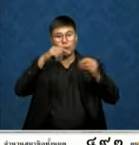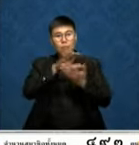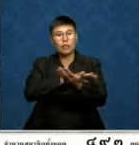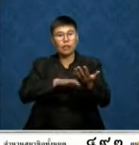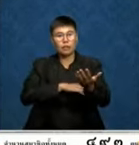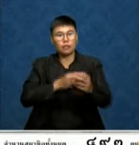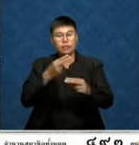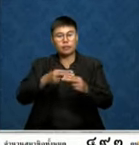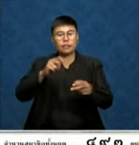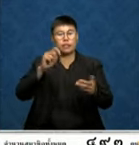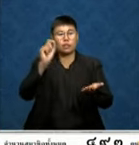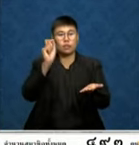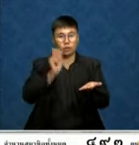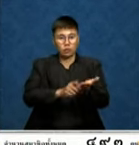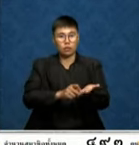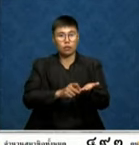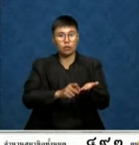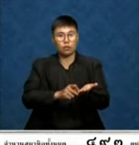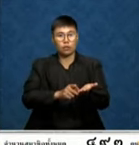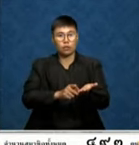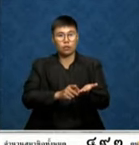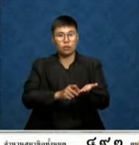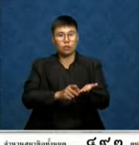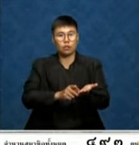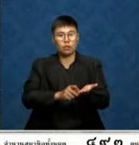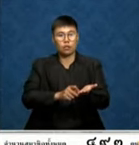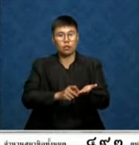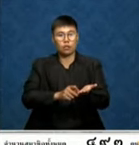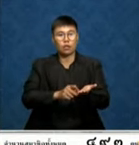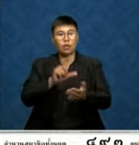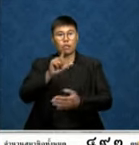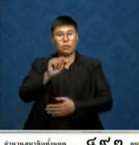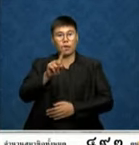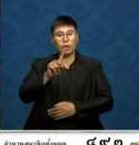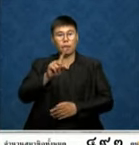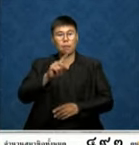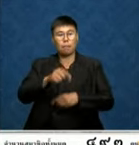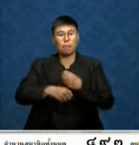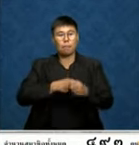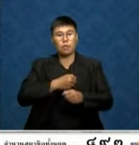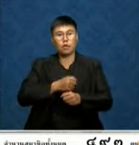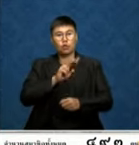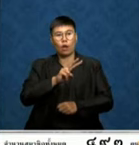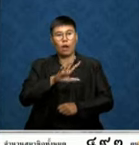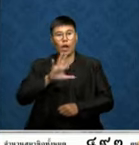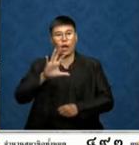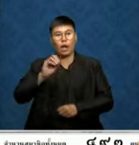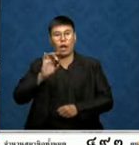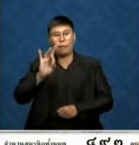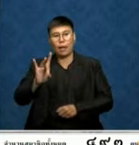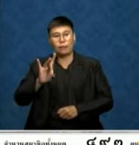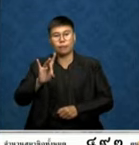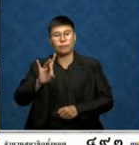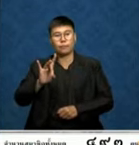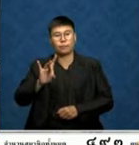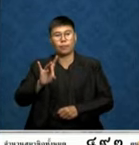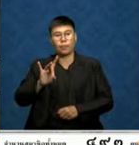ามขอบ21นะครับเมื่อปี2558นะฮะซึ่งเพื่